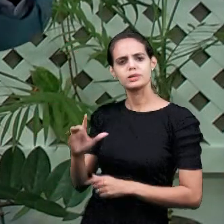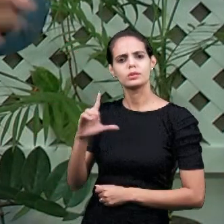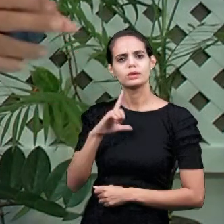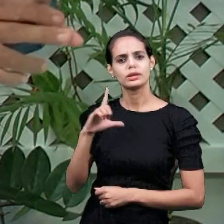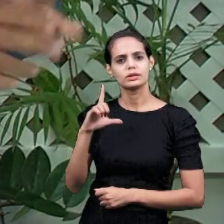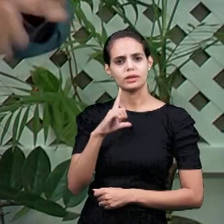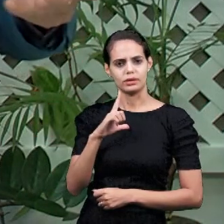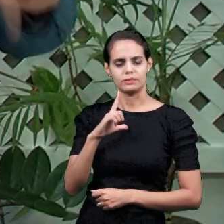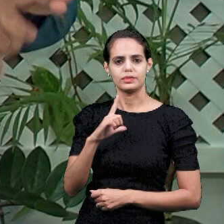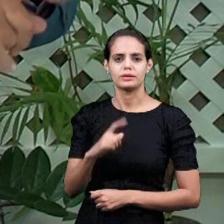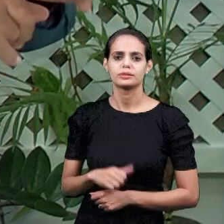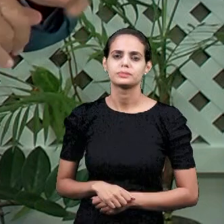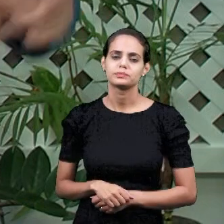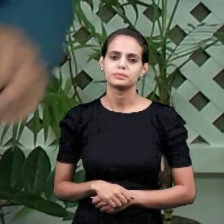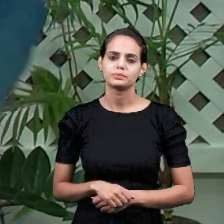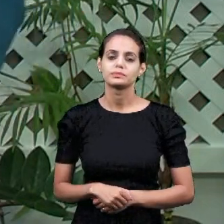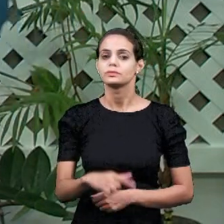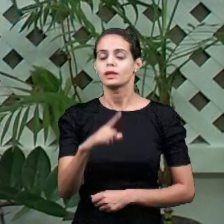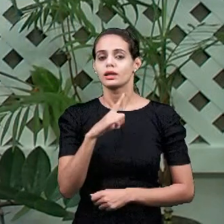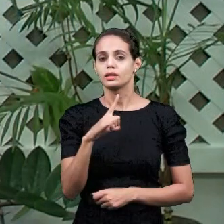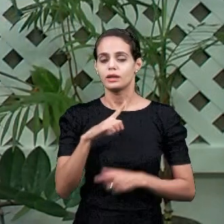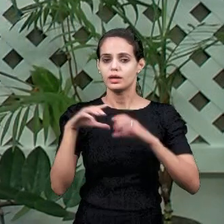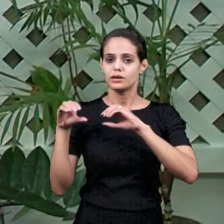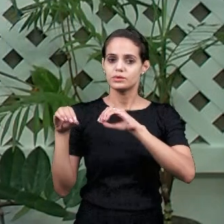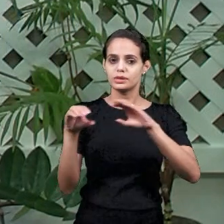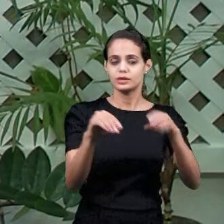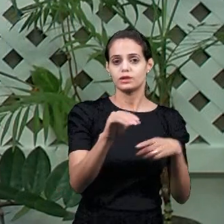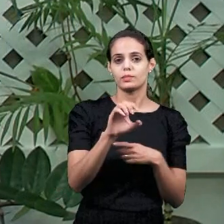nous revient euh, donc